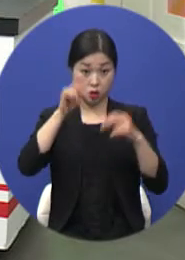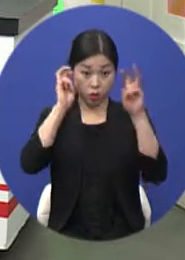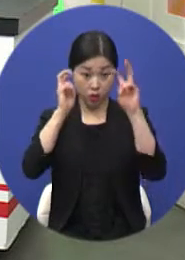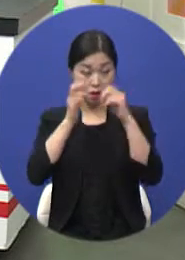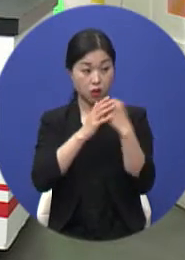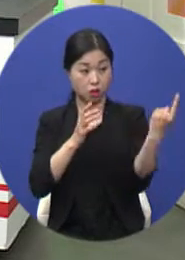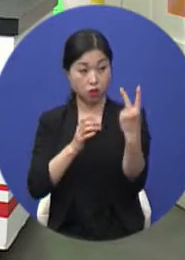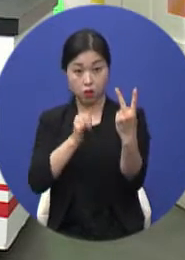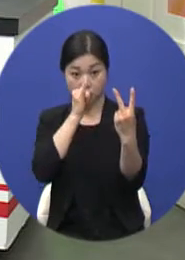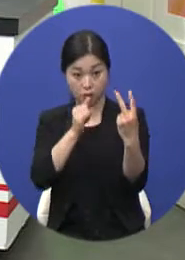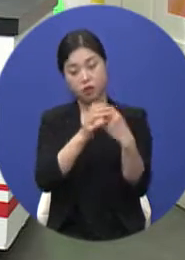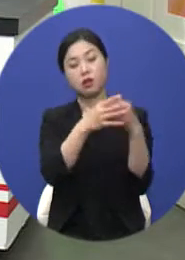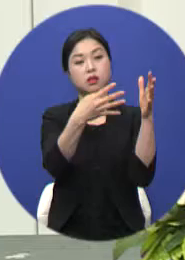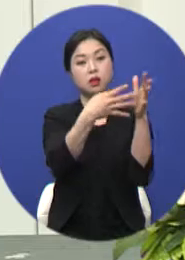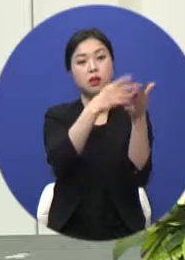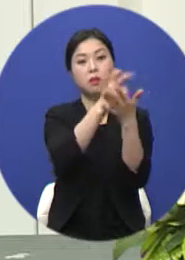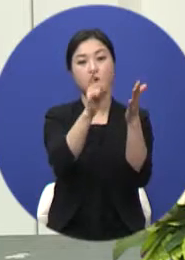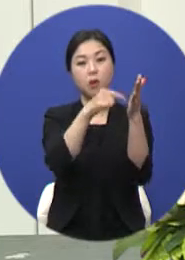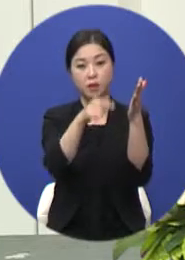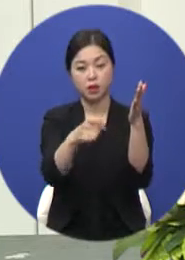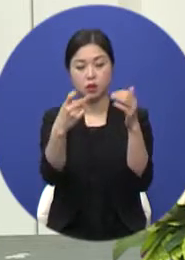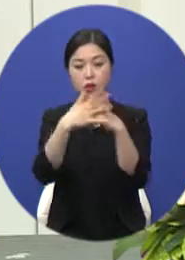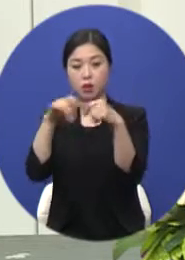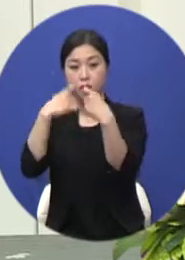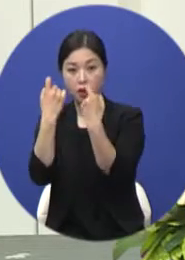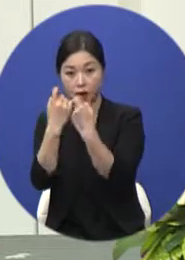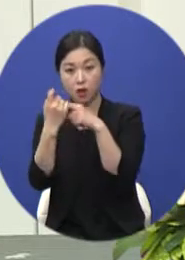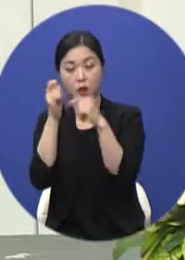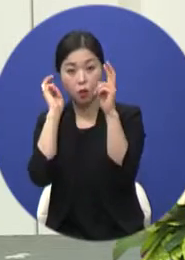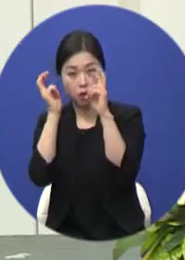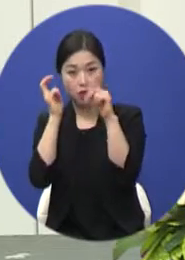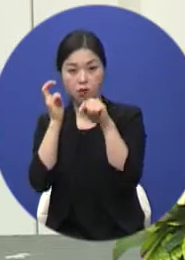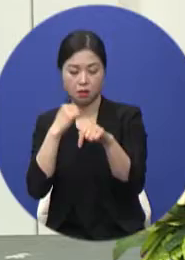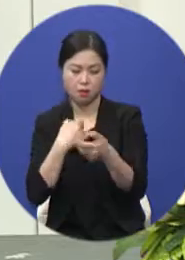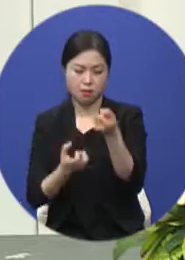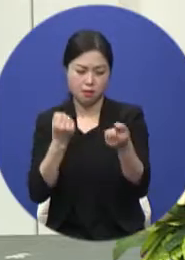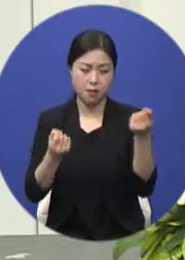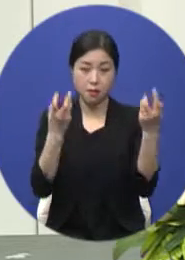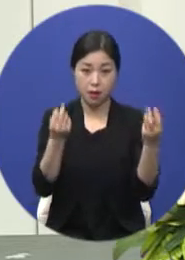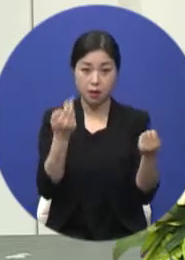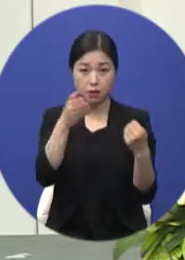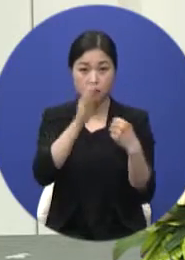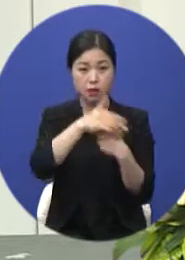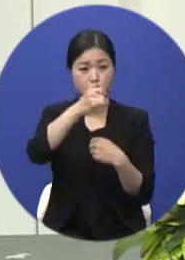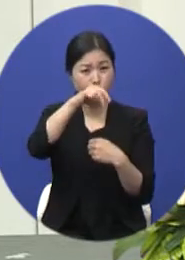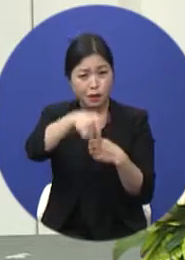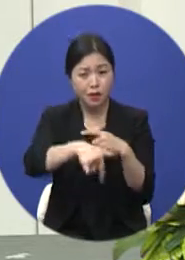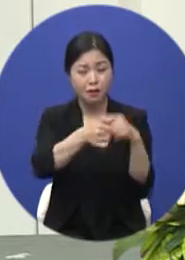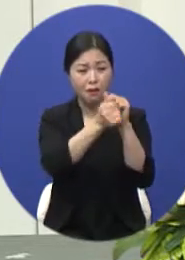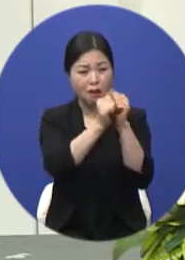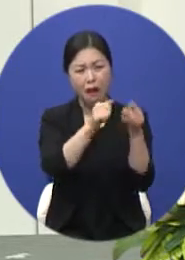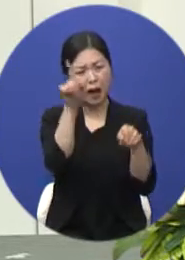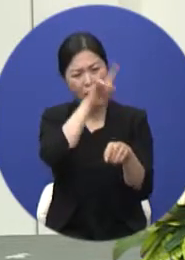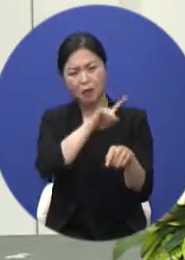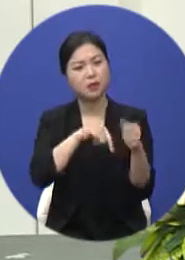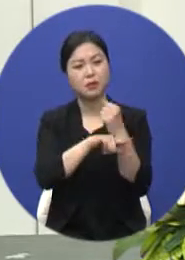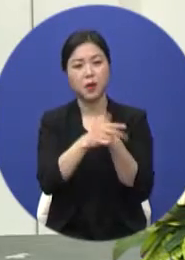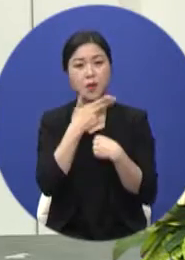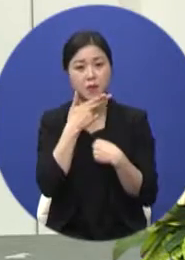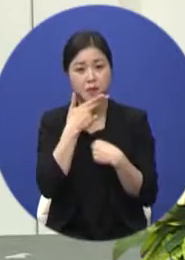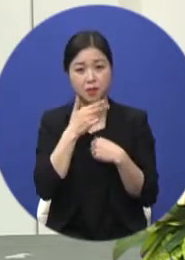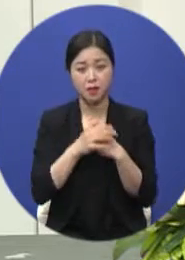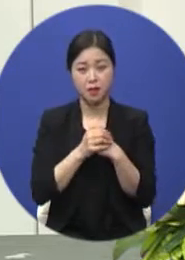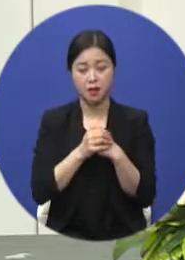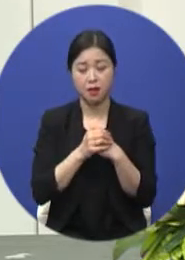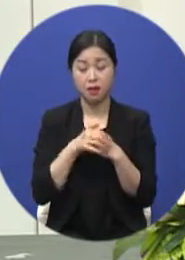있고 사단법인도 가지고 있고 개인 사업자도 가지고 있어요. 주식은 네. 아무 의미 없습니다. 주식을 주면서